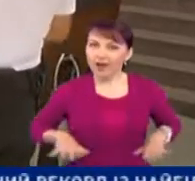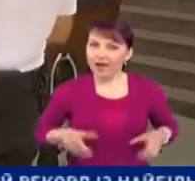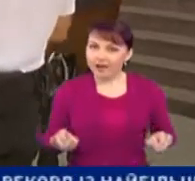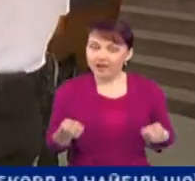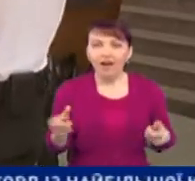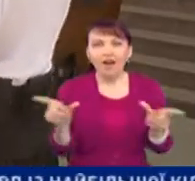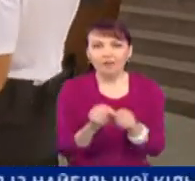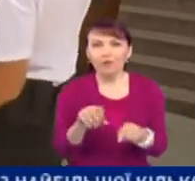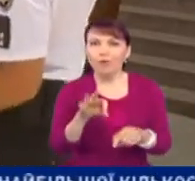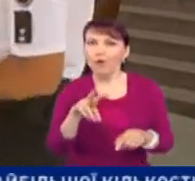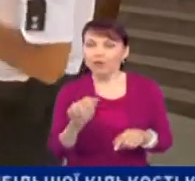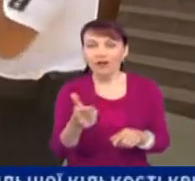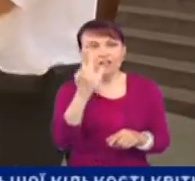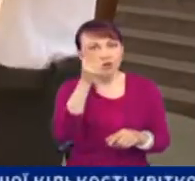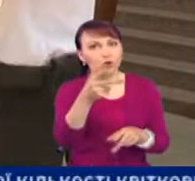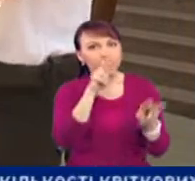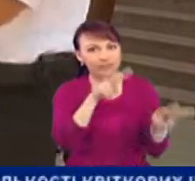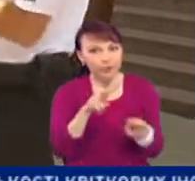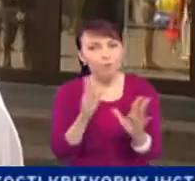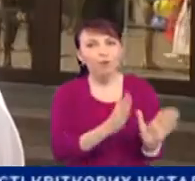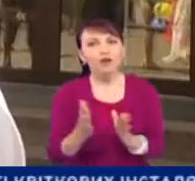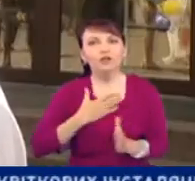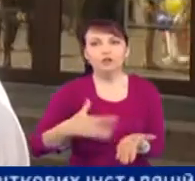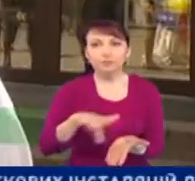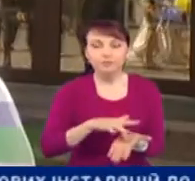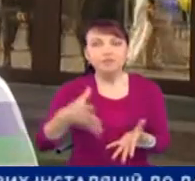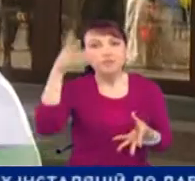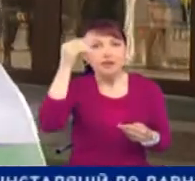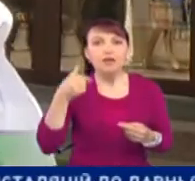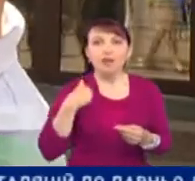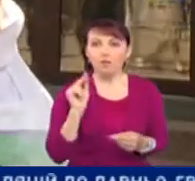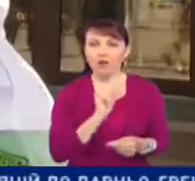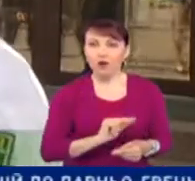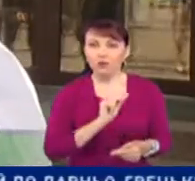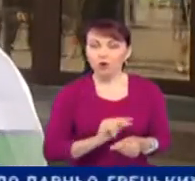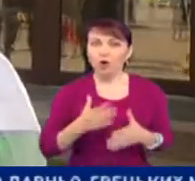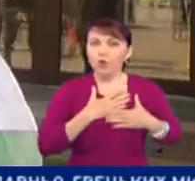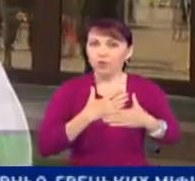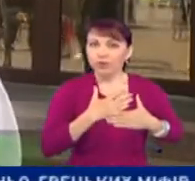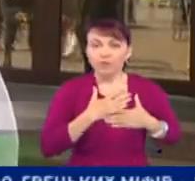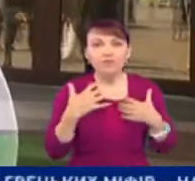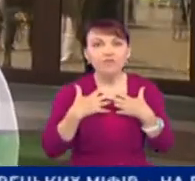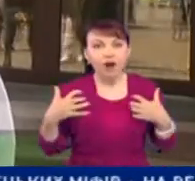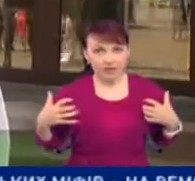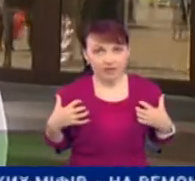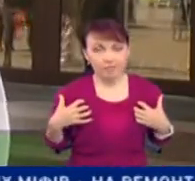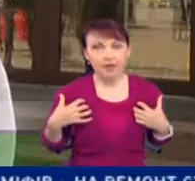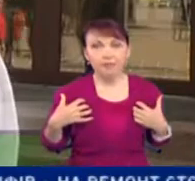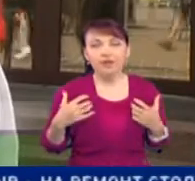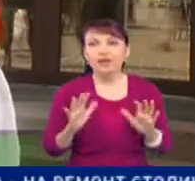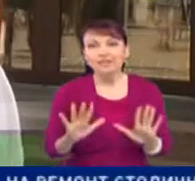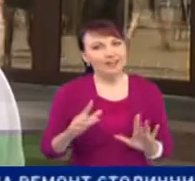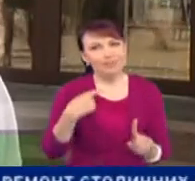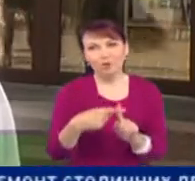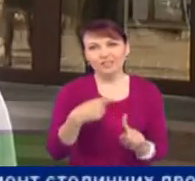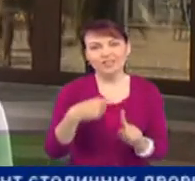вони слідкують за порядком у нашому місті. Враховуючи те, що я працюю з улюбленими тваринами, то тільки